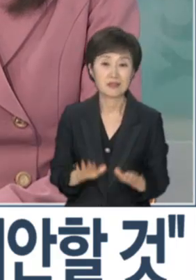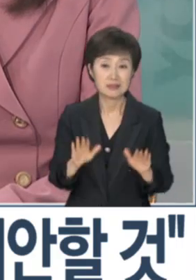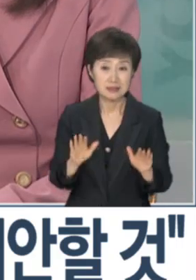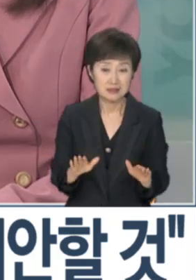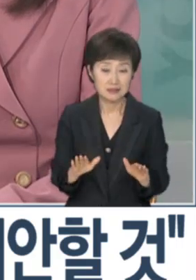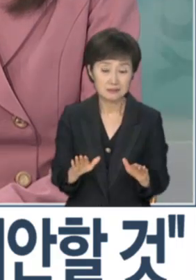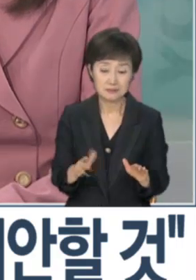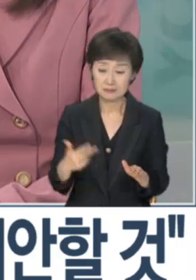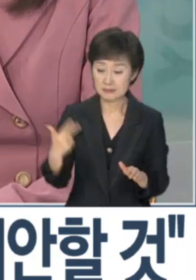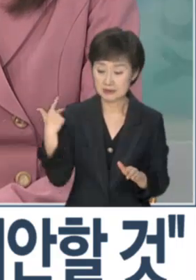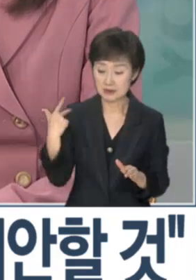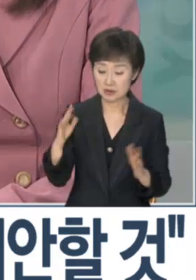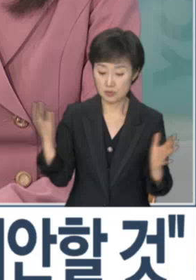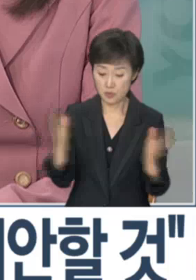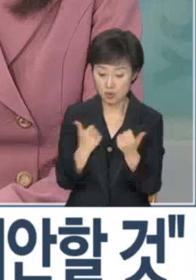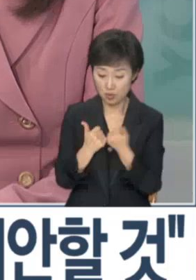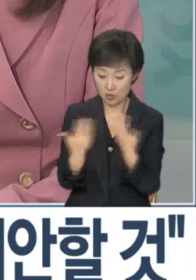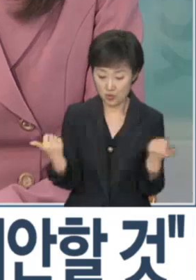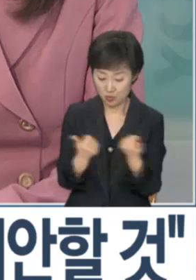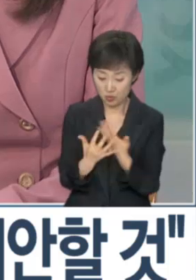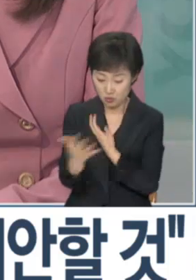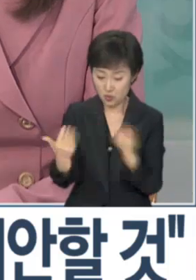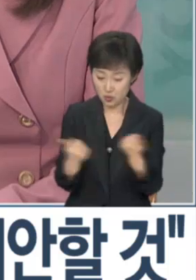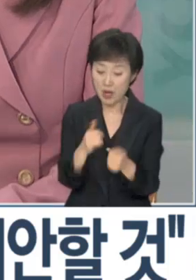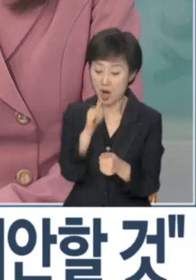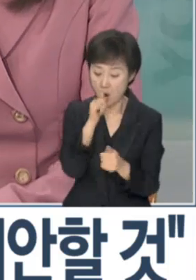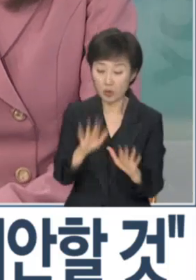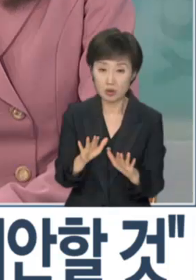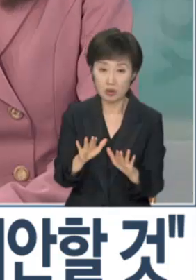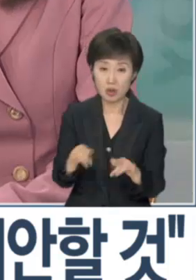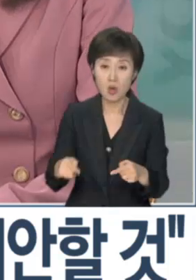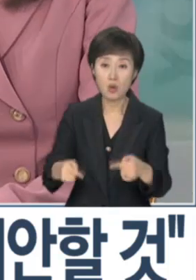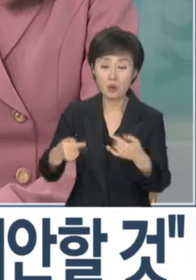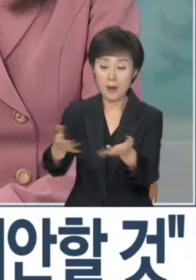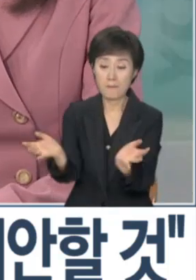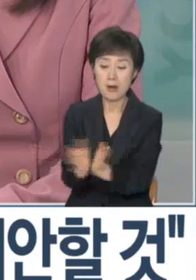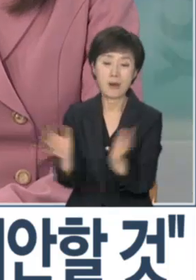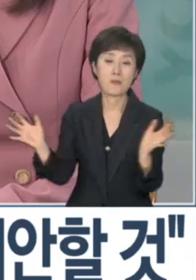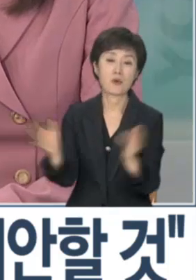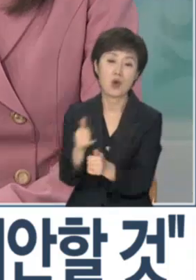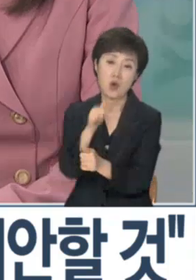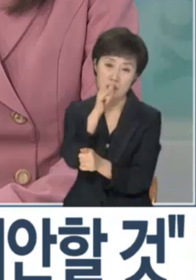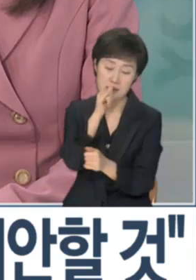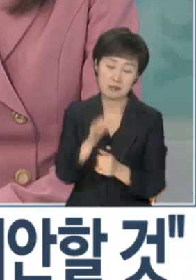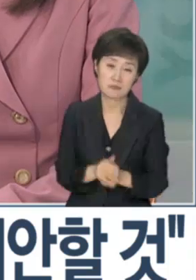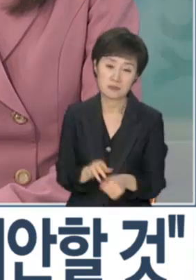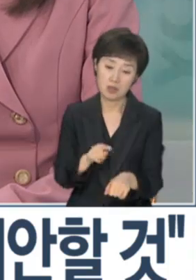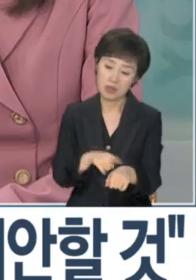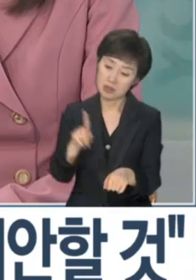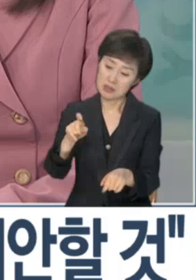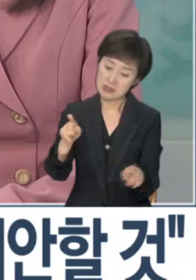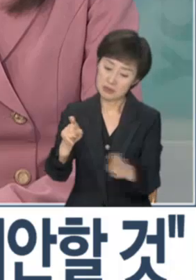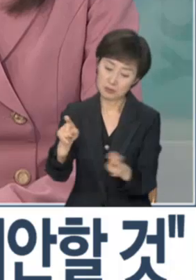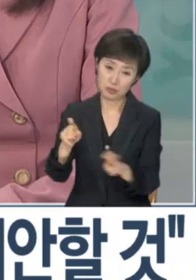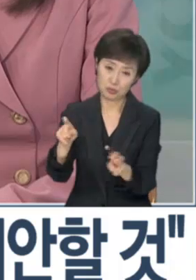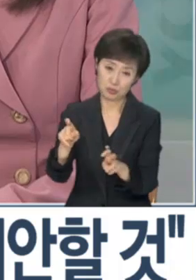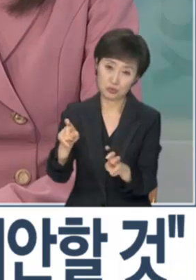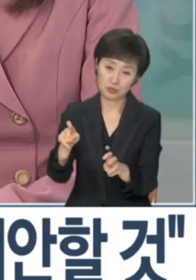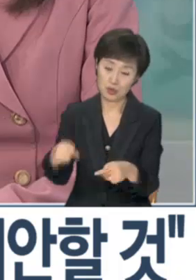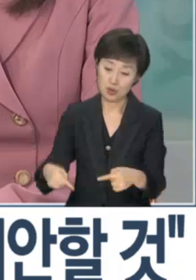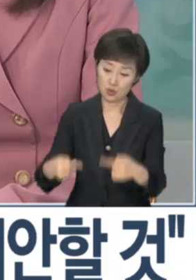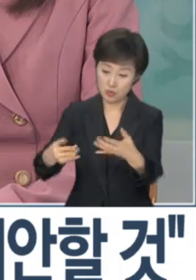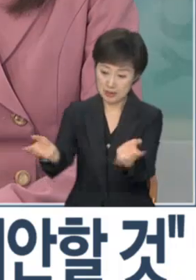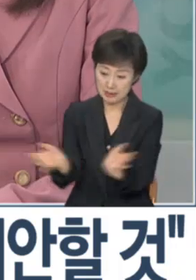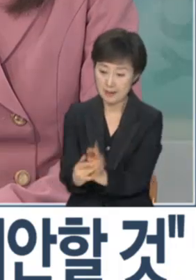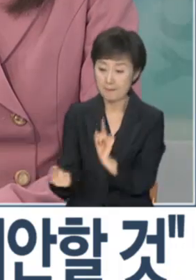지금 지난주 의총에 이어서 연석회의가 있었고 오늘은 또 당장 윤재욱 당대표 권한대행 오전 11시 반쯤 상임 고문들과 만났다고